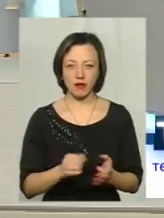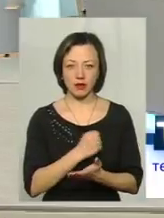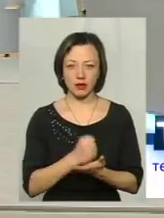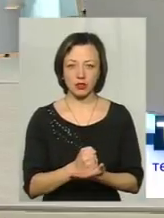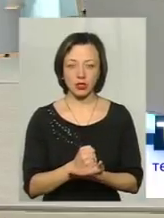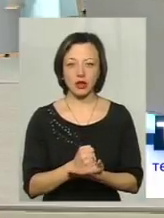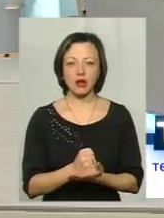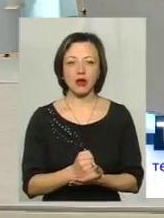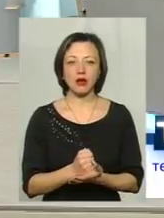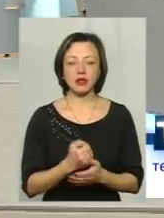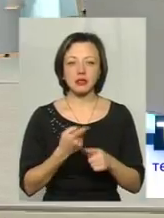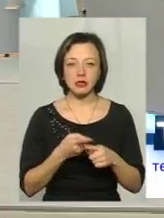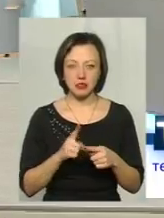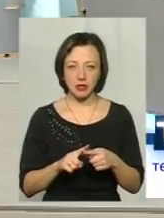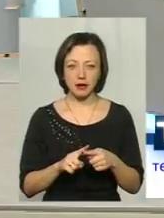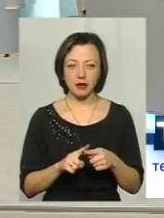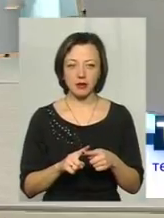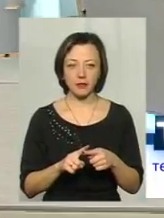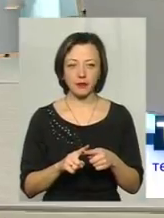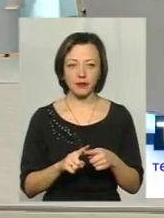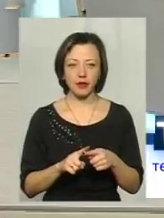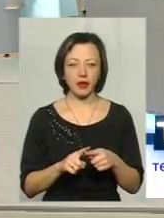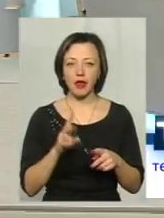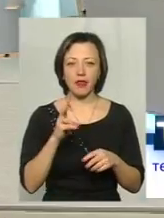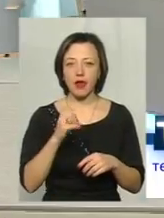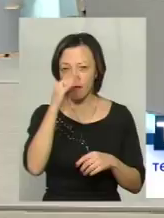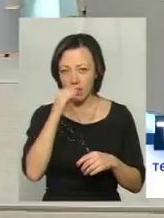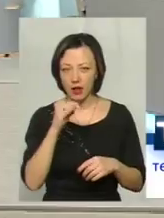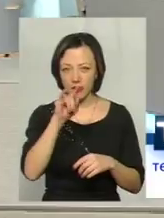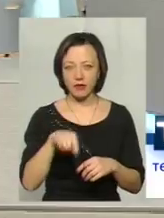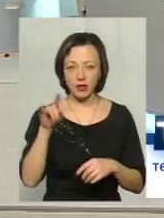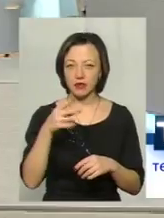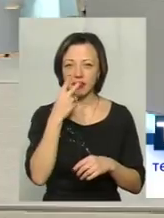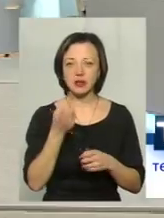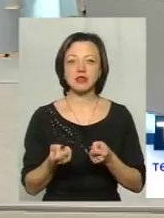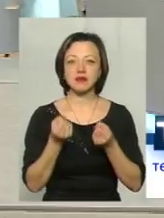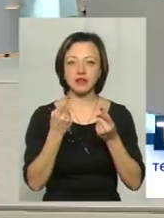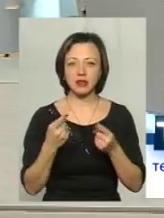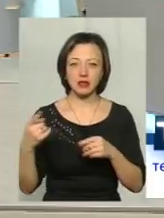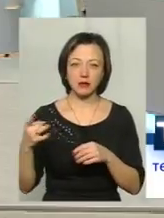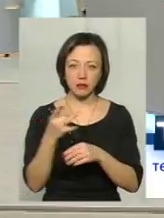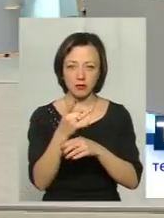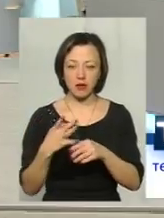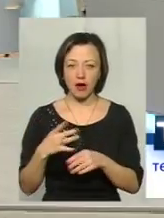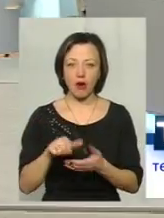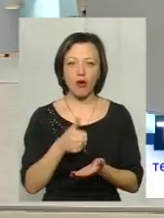правильно добре сказав, це не виглядати вікна, не дивитися, откуда воно що летить, а саме